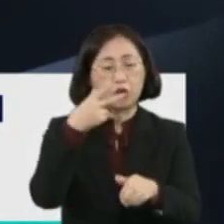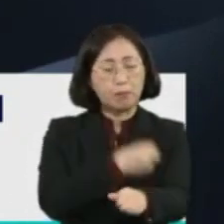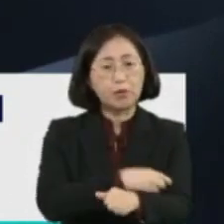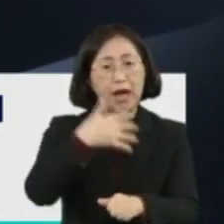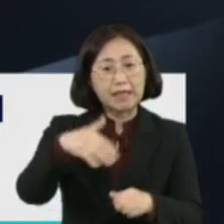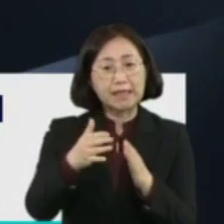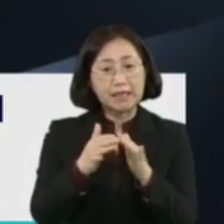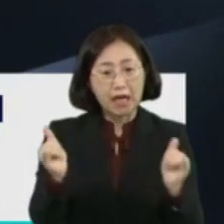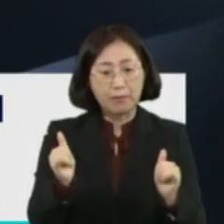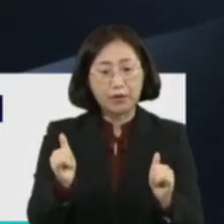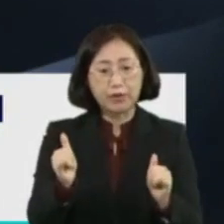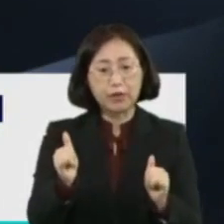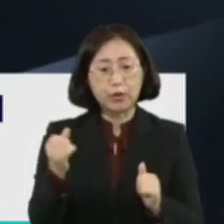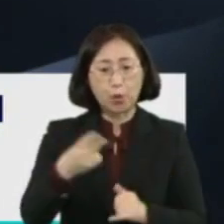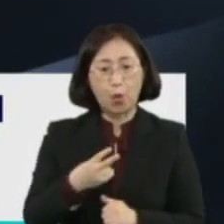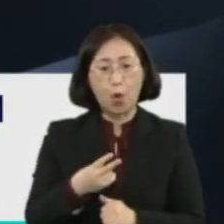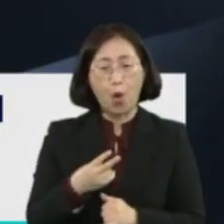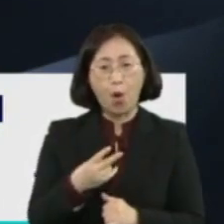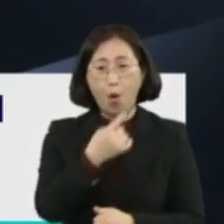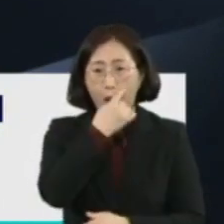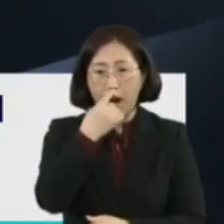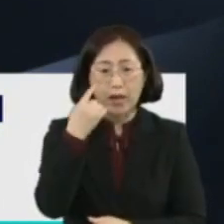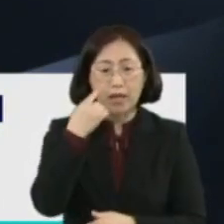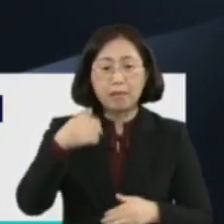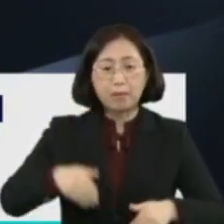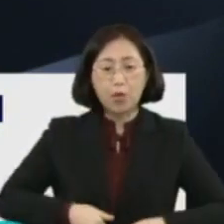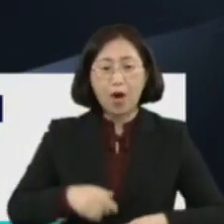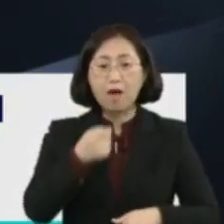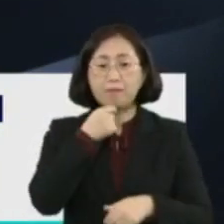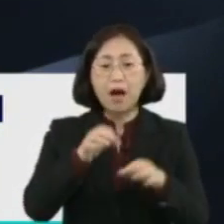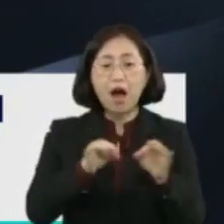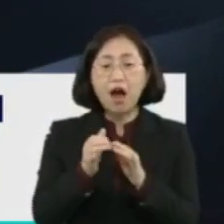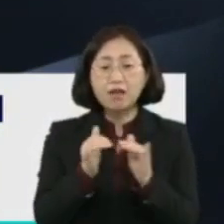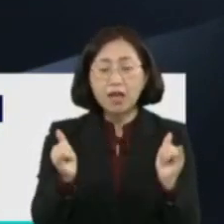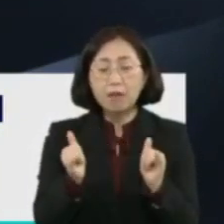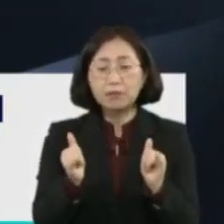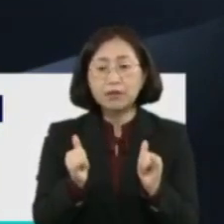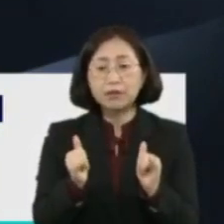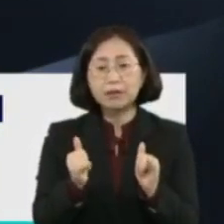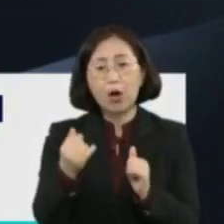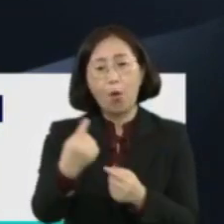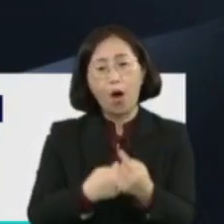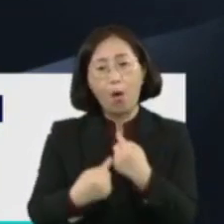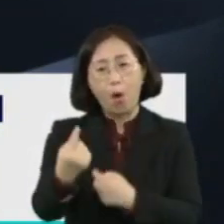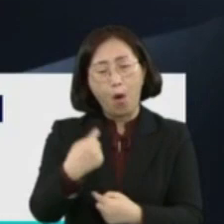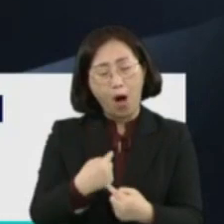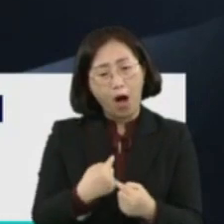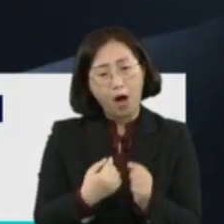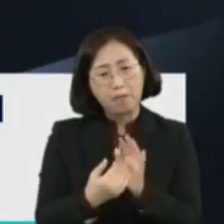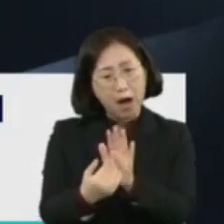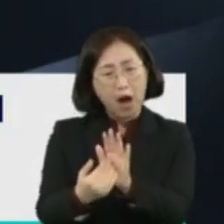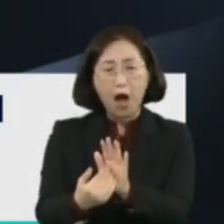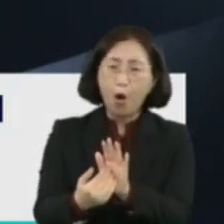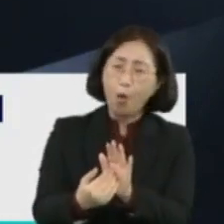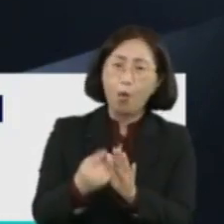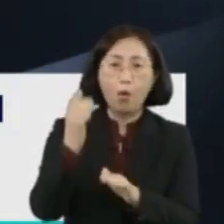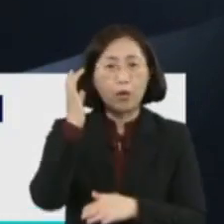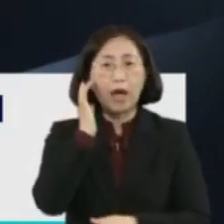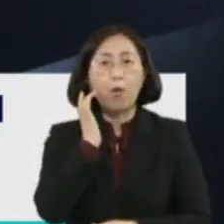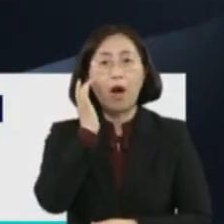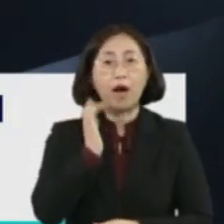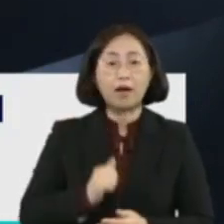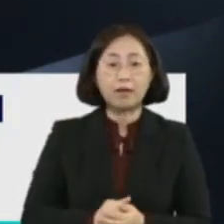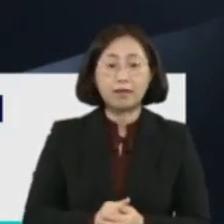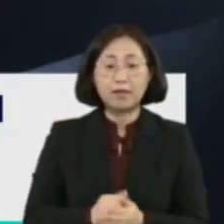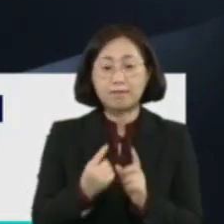또 이들을 막아야만 하는 자영업자들은 불가피한 조치인 건 인정하면서도 당혹감을 감추지 못했습니다.